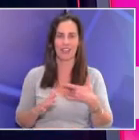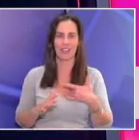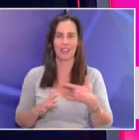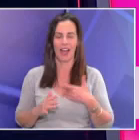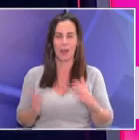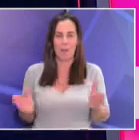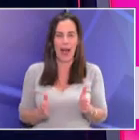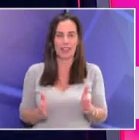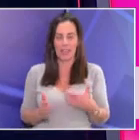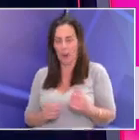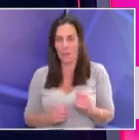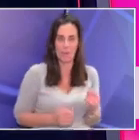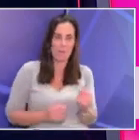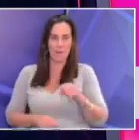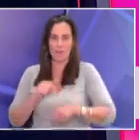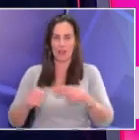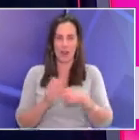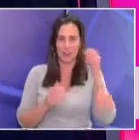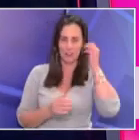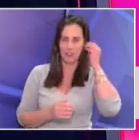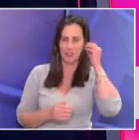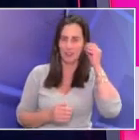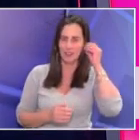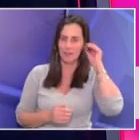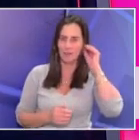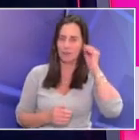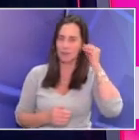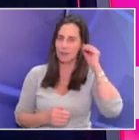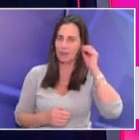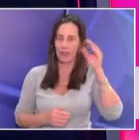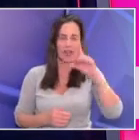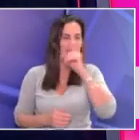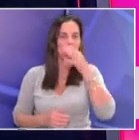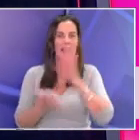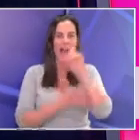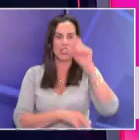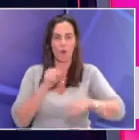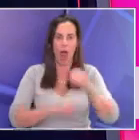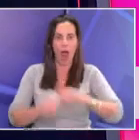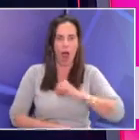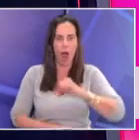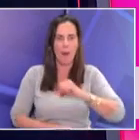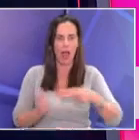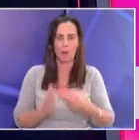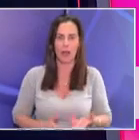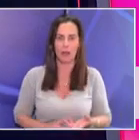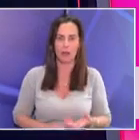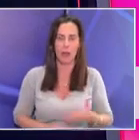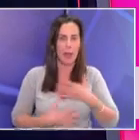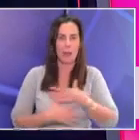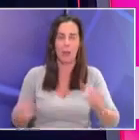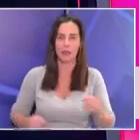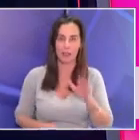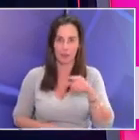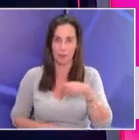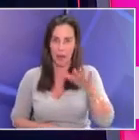קילוגרמים, כי אני ככה מתחמק מהאופניים החשמליים והטירוף של ילד בן 11 שעובר לידי באיזה 40 קילומטר לשעה. שלא נמאס. לדבר על